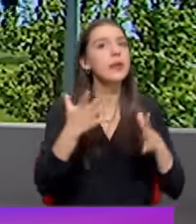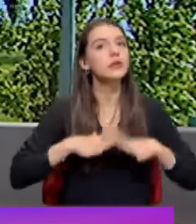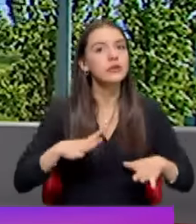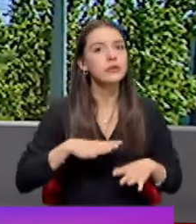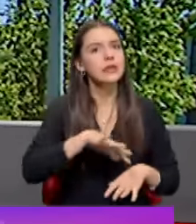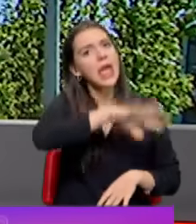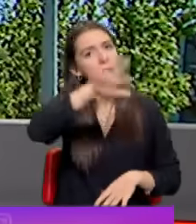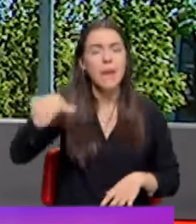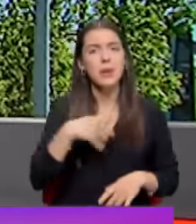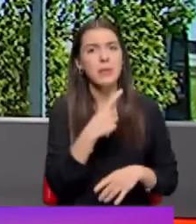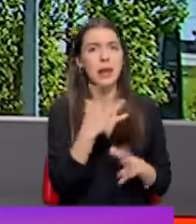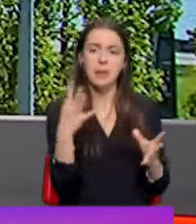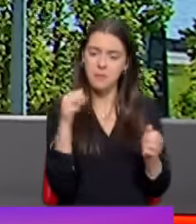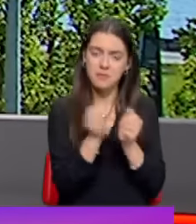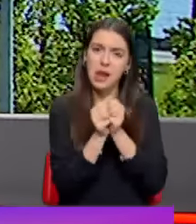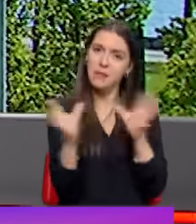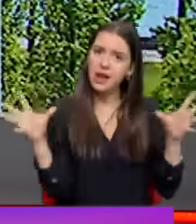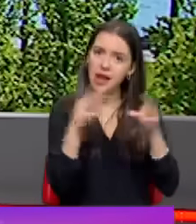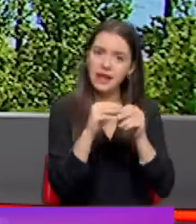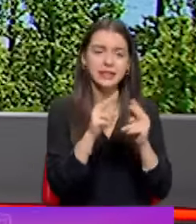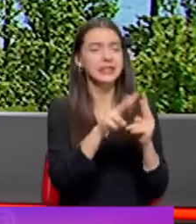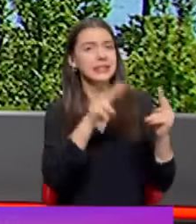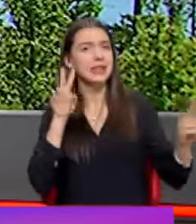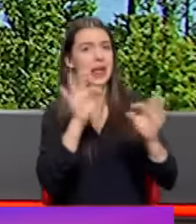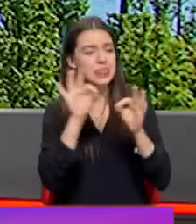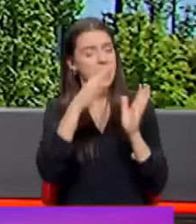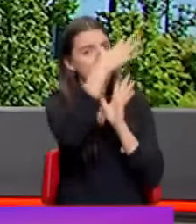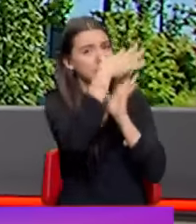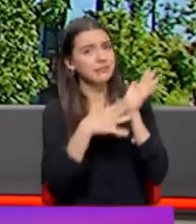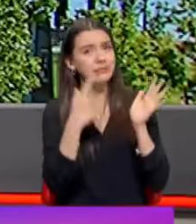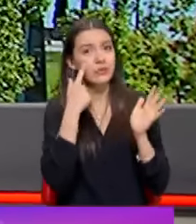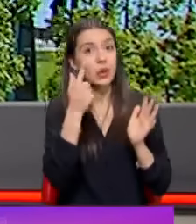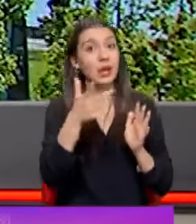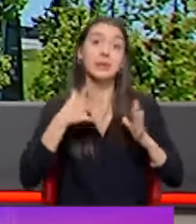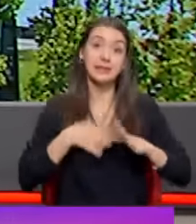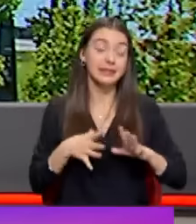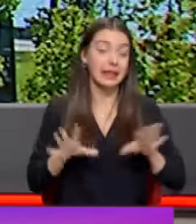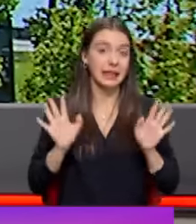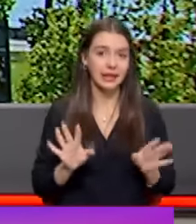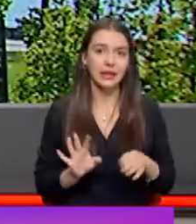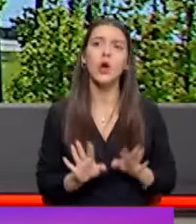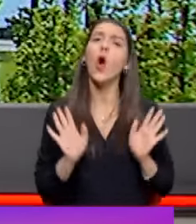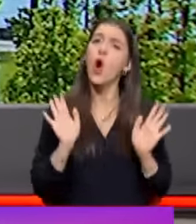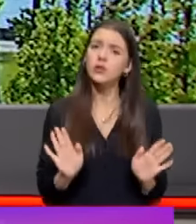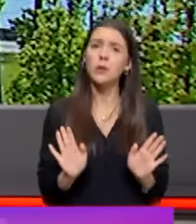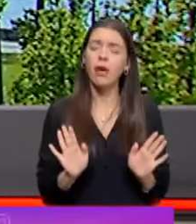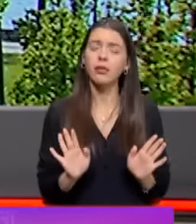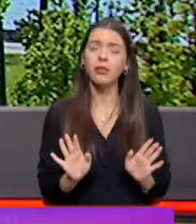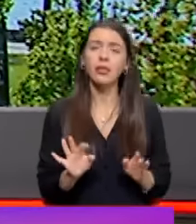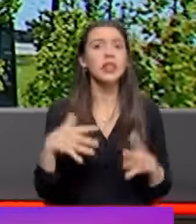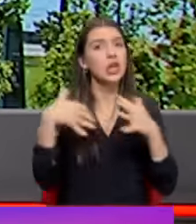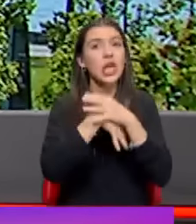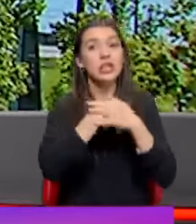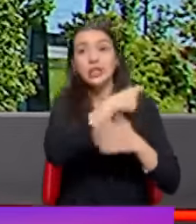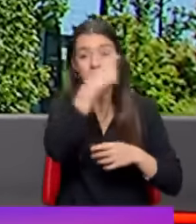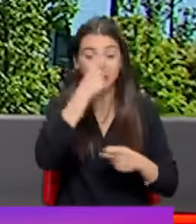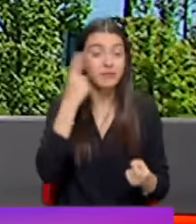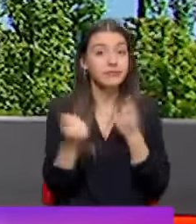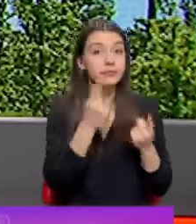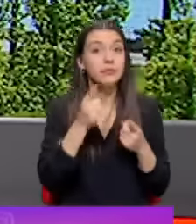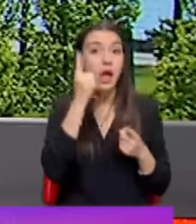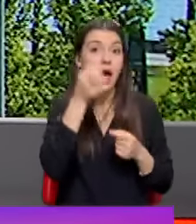hep beraber bir araya getirelim, sıralı bir tam liste oluşturalım istedik. O zaman gecenin sıcak gelişmeleriyle başlayalım